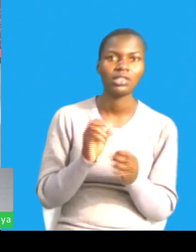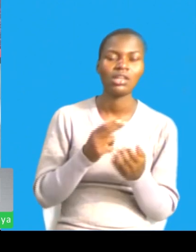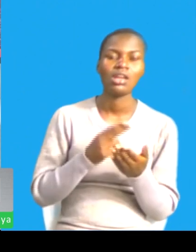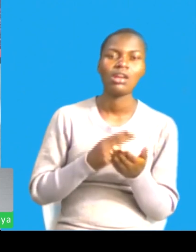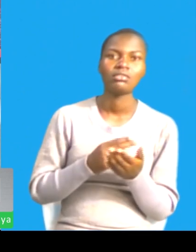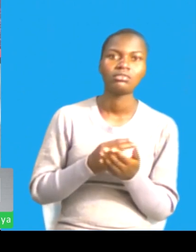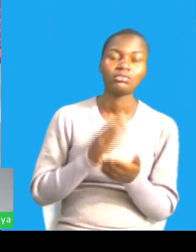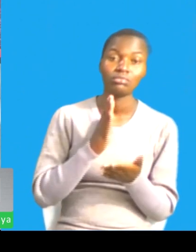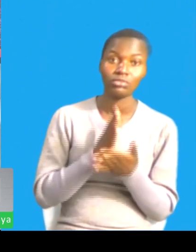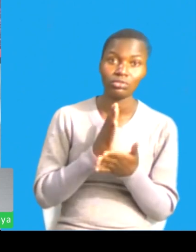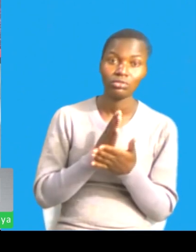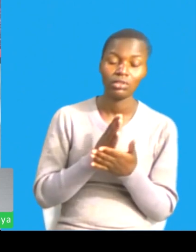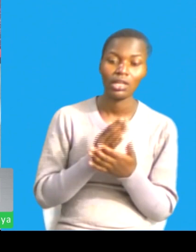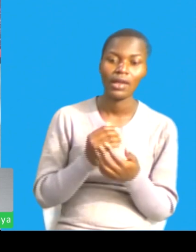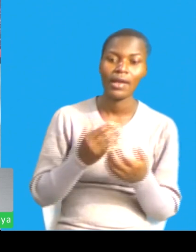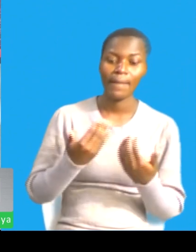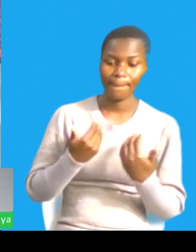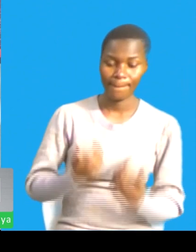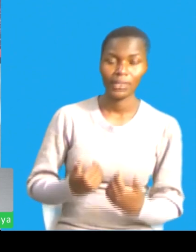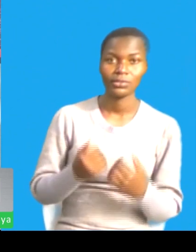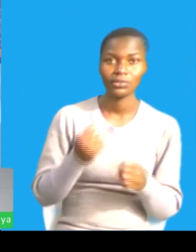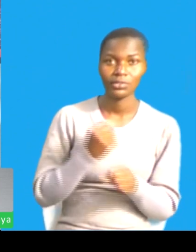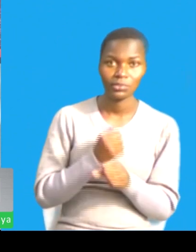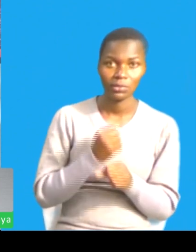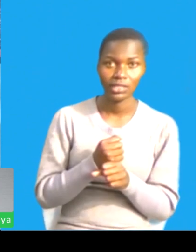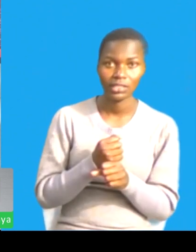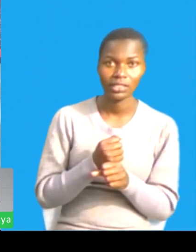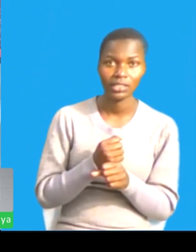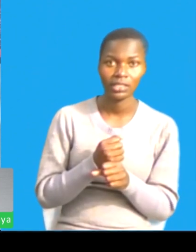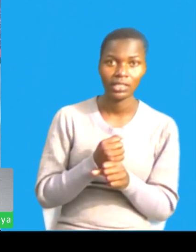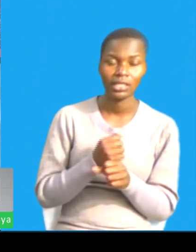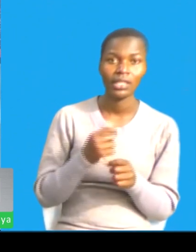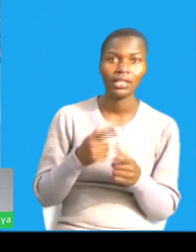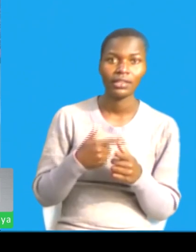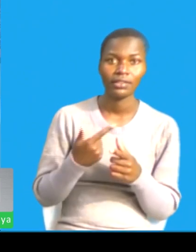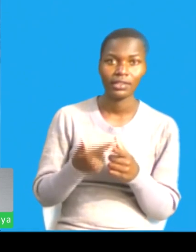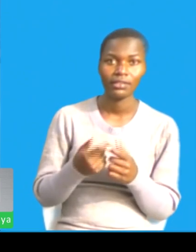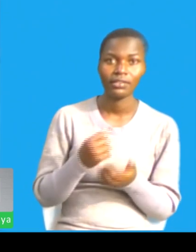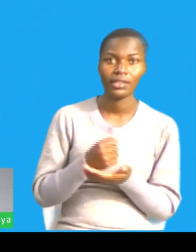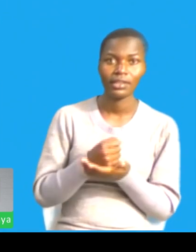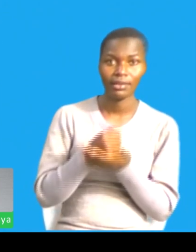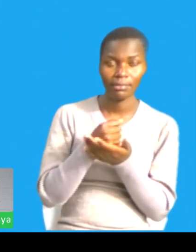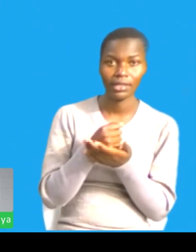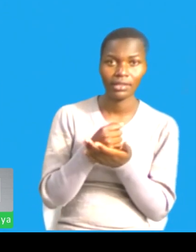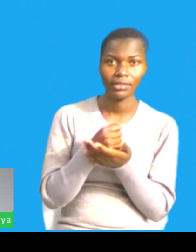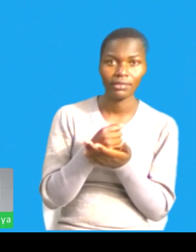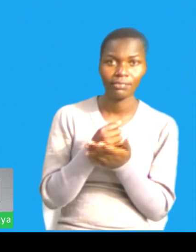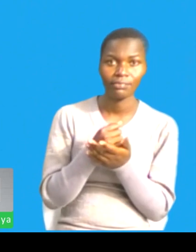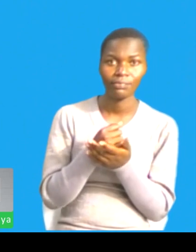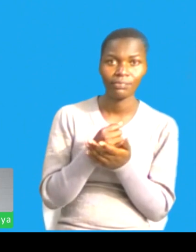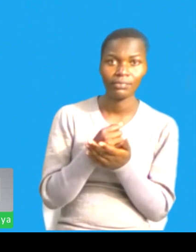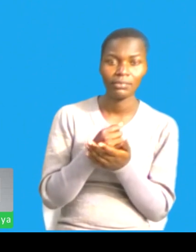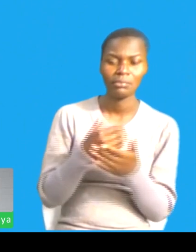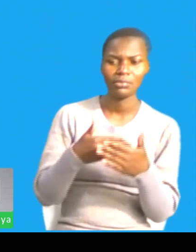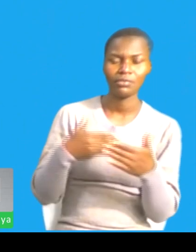anafanya kazi na nini wake anaitwa nani, assistant wake. Tulikuwa kitambo tulikuwa na